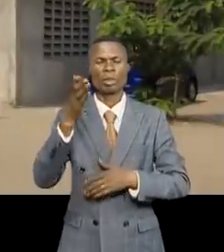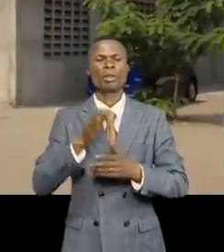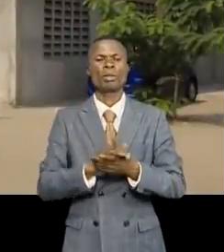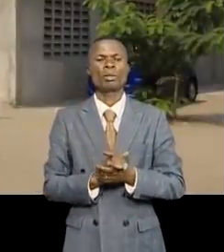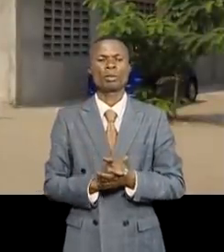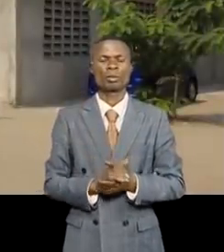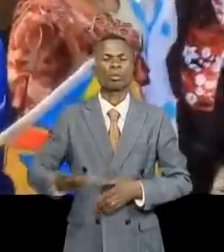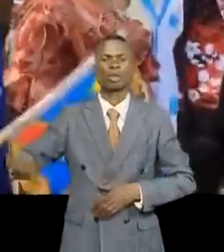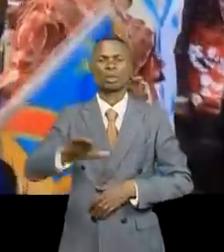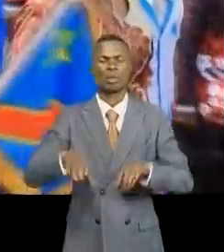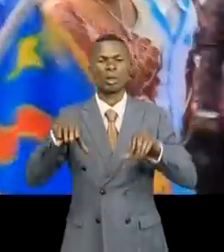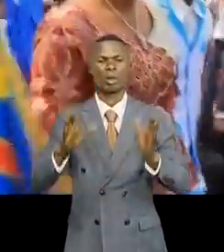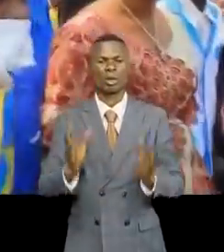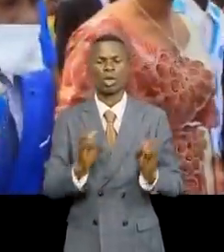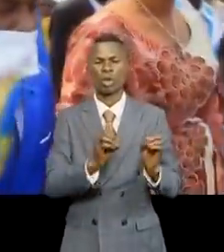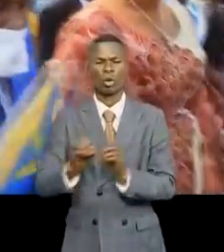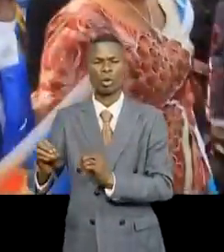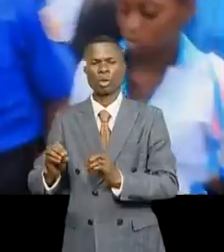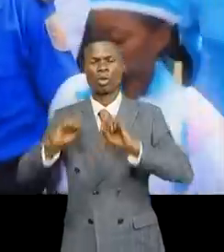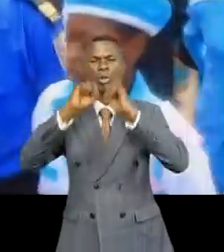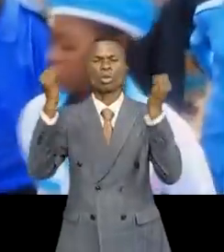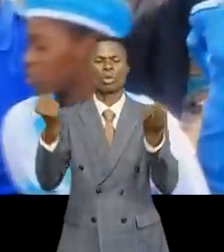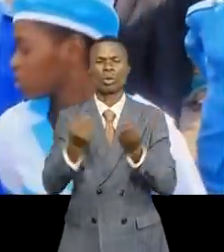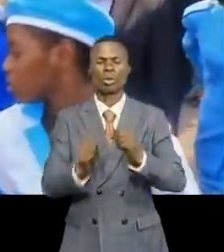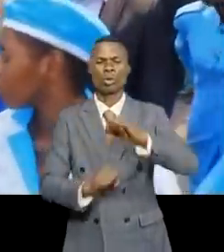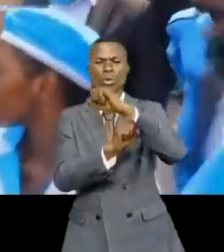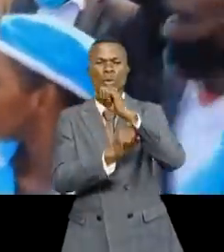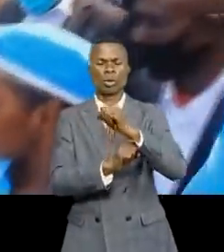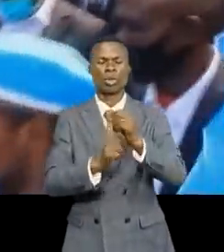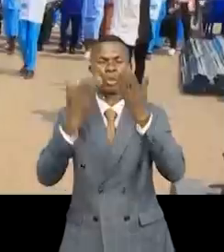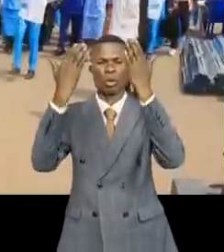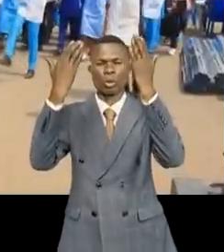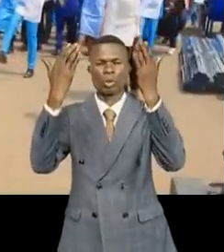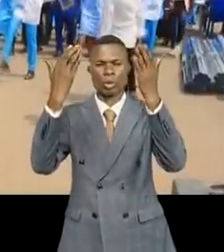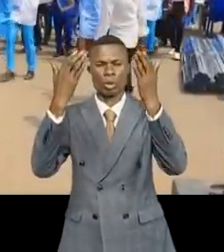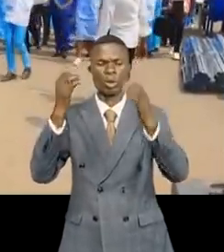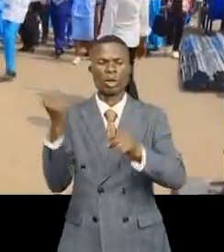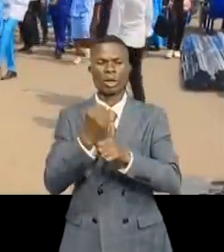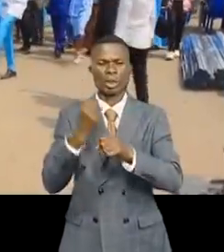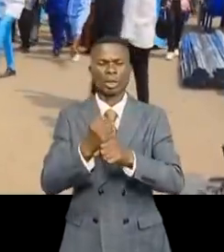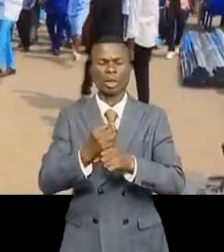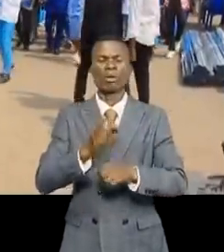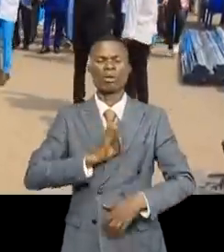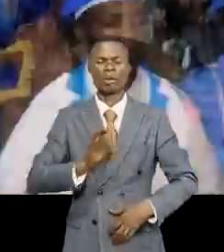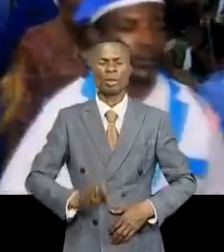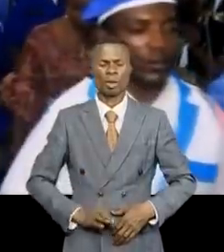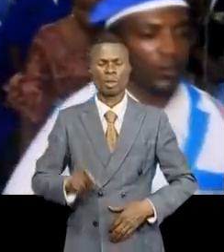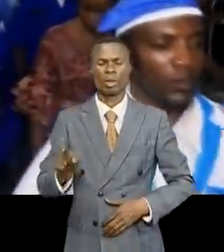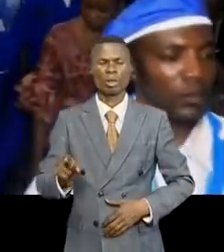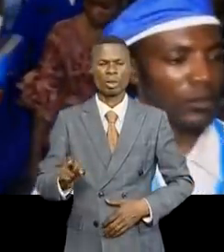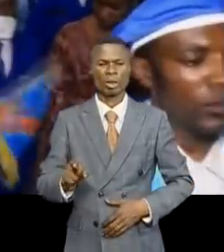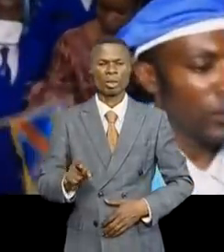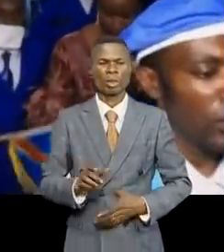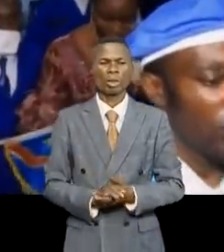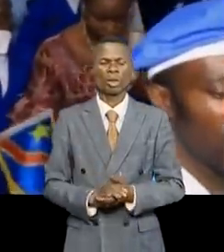pour la nation congolaise organisée par l'Association des soutiens des hommes de Dieu aux actions du chef de l'État, Félix-Antoine Tshisekedi, a valu